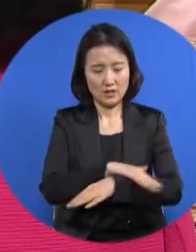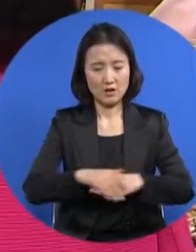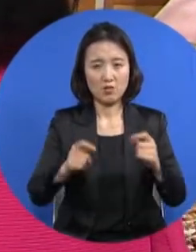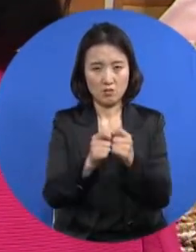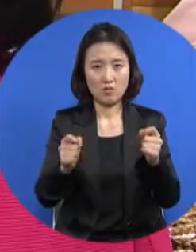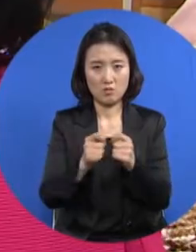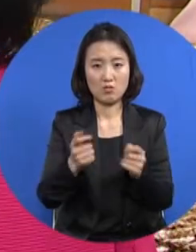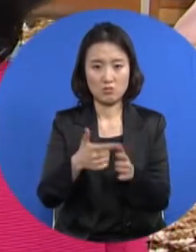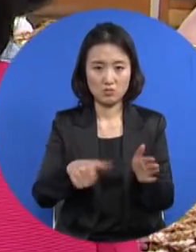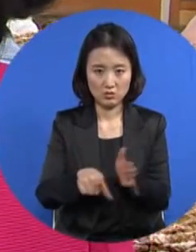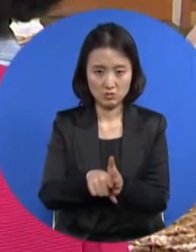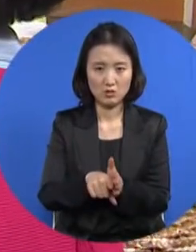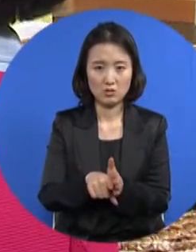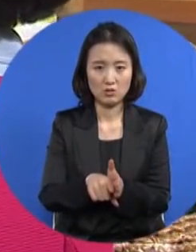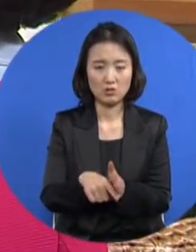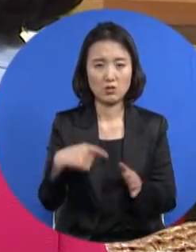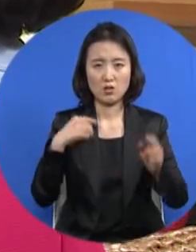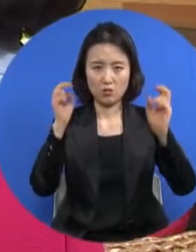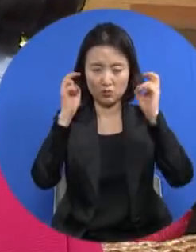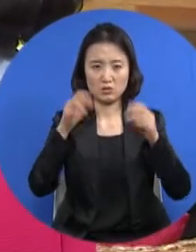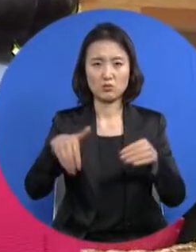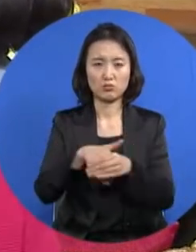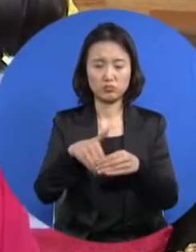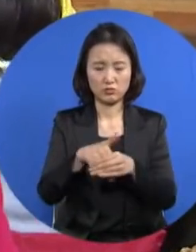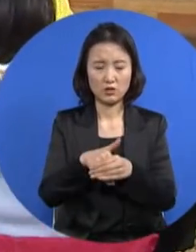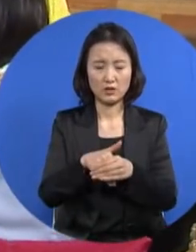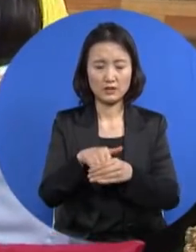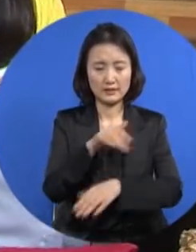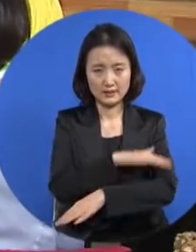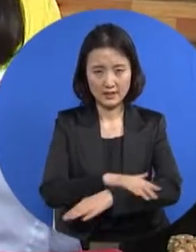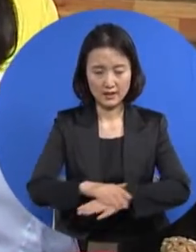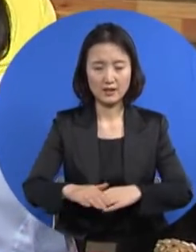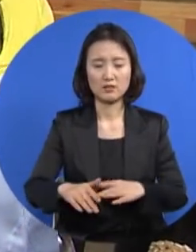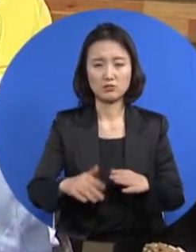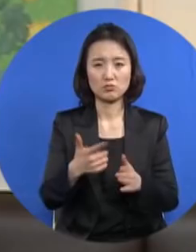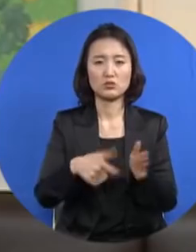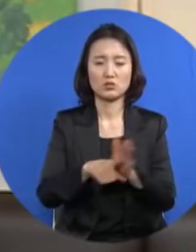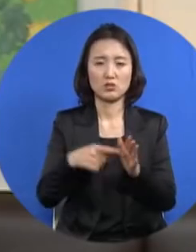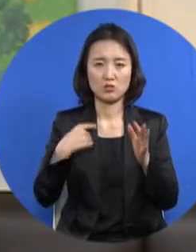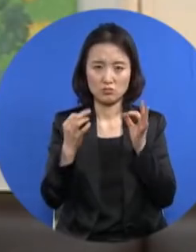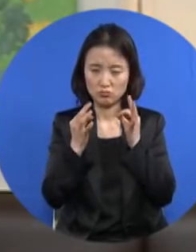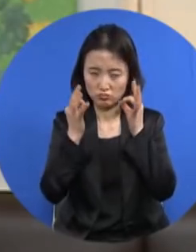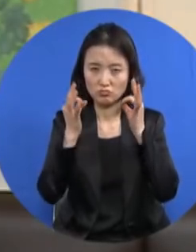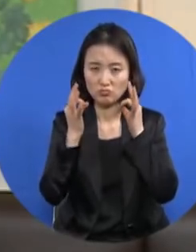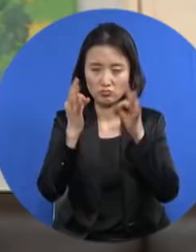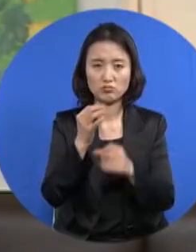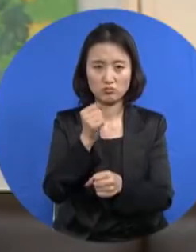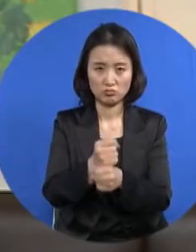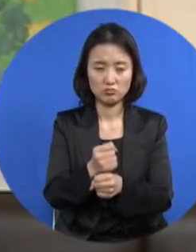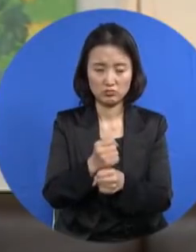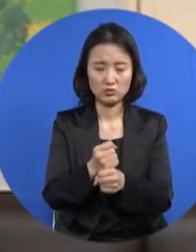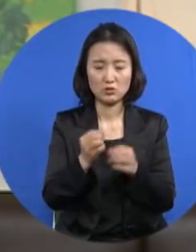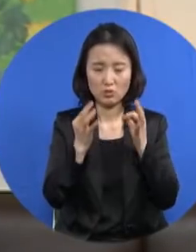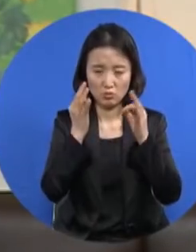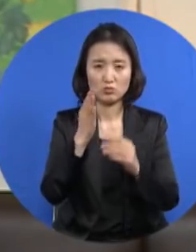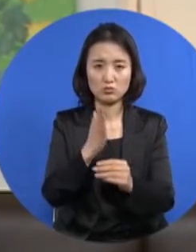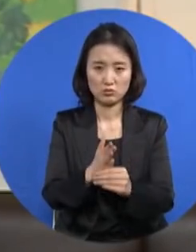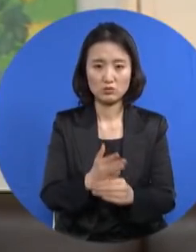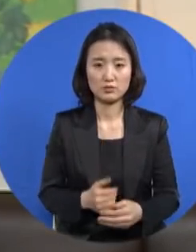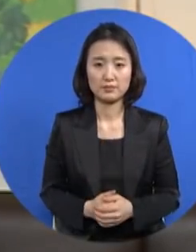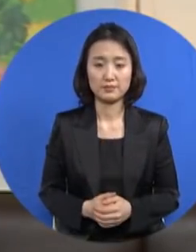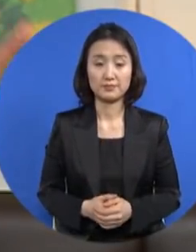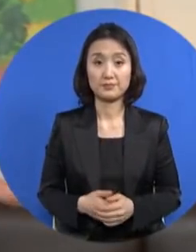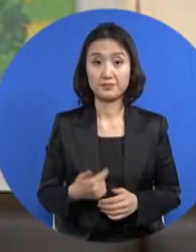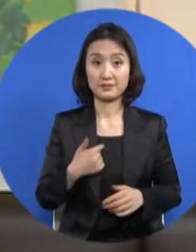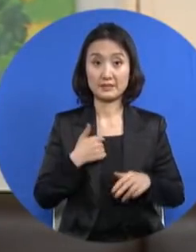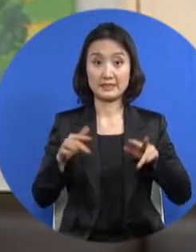만들기 위해서 제가 기업 문화 만드는데 굉장히 많은 노력을 했습니다. 그래서 저희는요 전 세계에서 지금